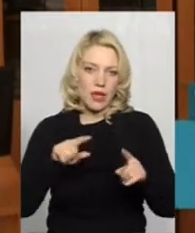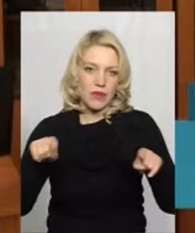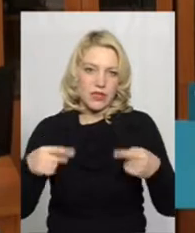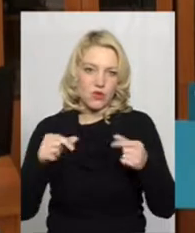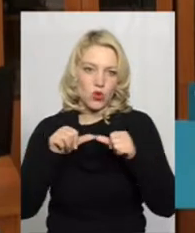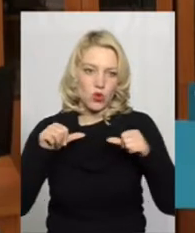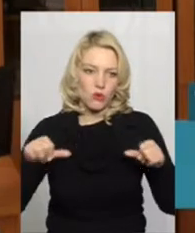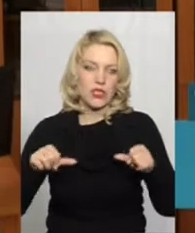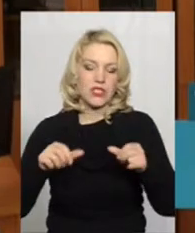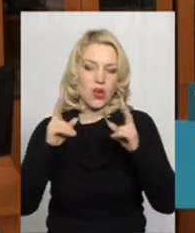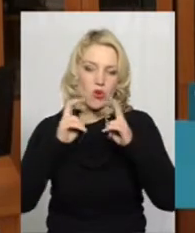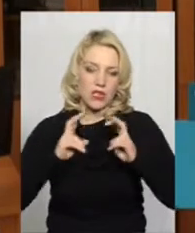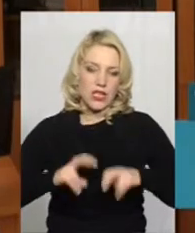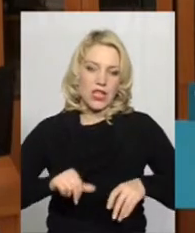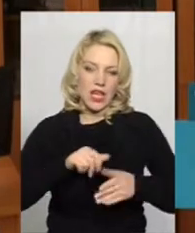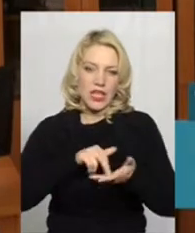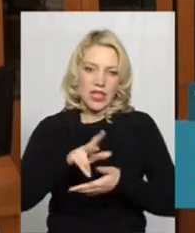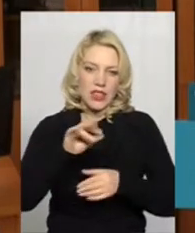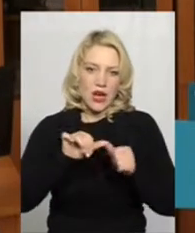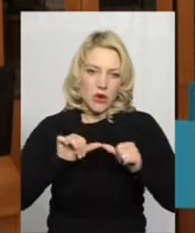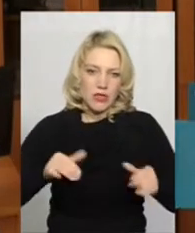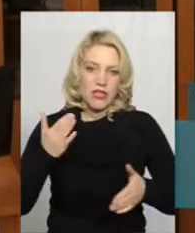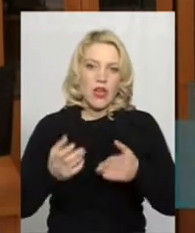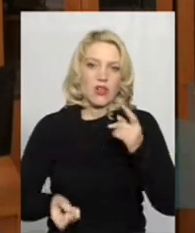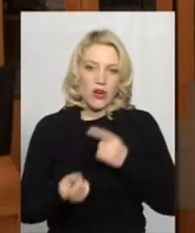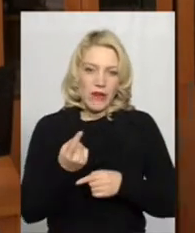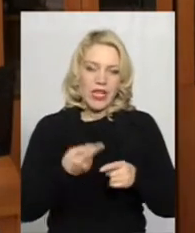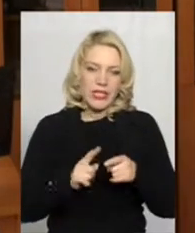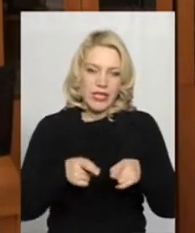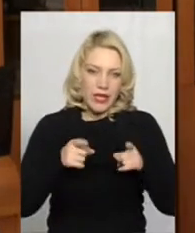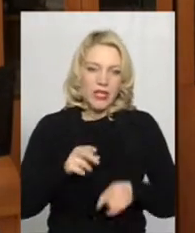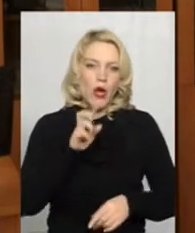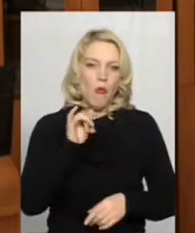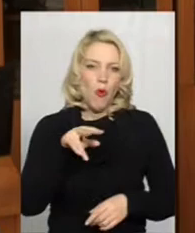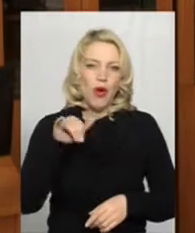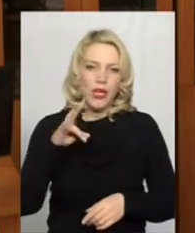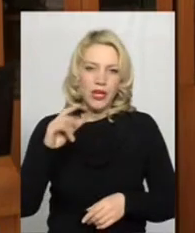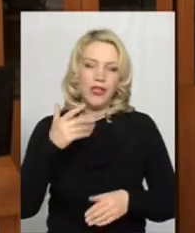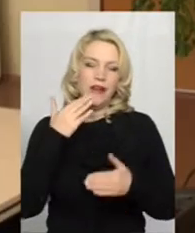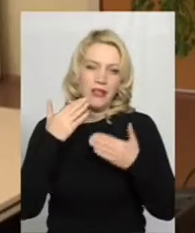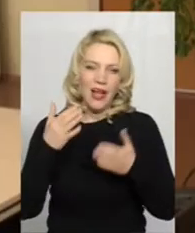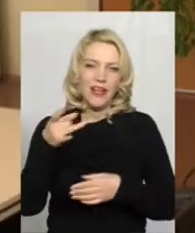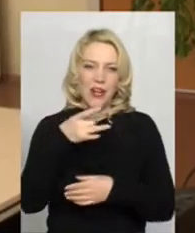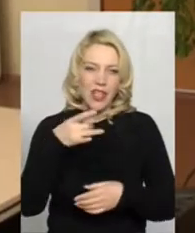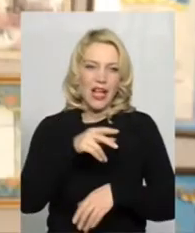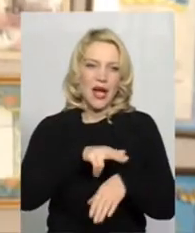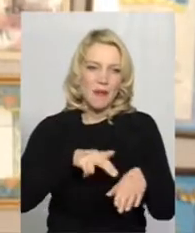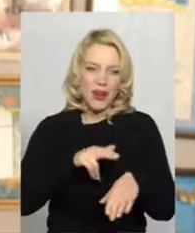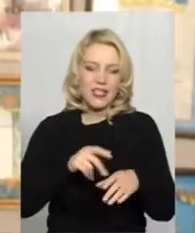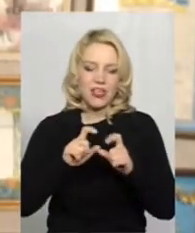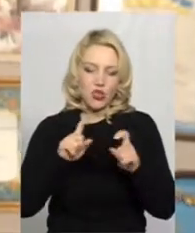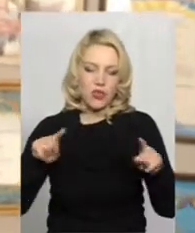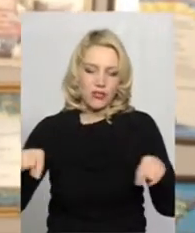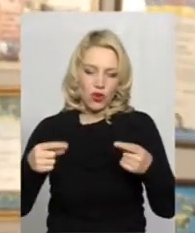розглядає денну комісію. Якщо це є виявлено, що це дійсно булінг, звертається до ювенальної поліції. У школі створили комісію